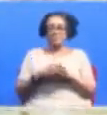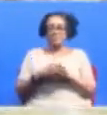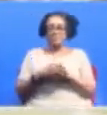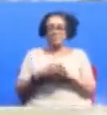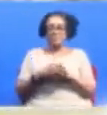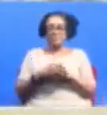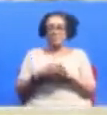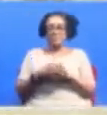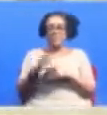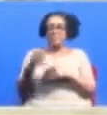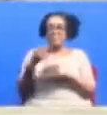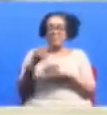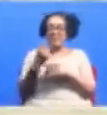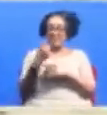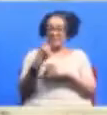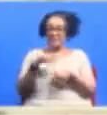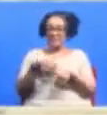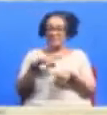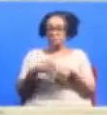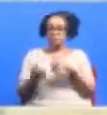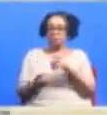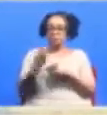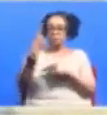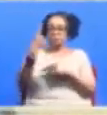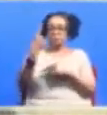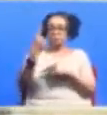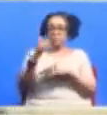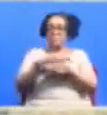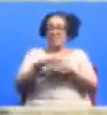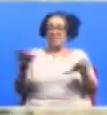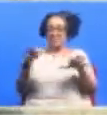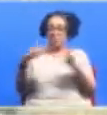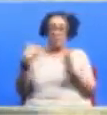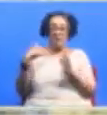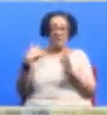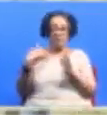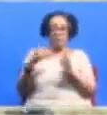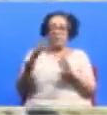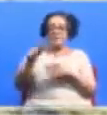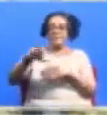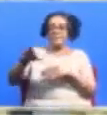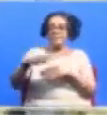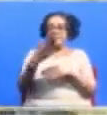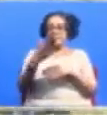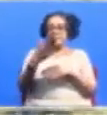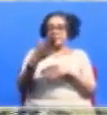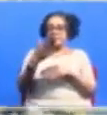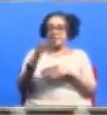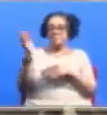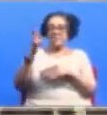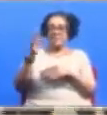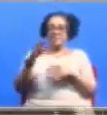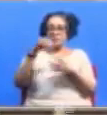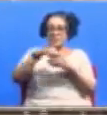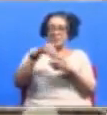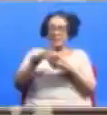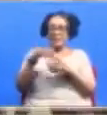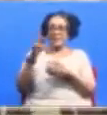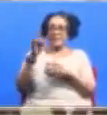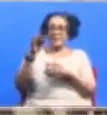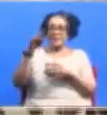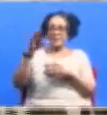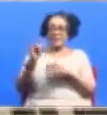Miezi 11 baada ya kuanzisha operesheni Maliza Uhalifu katika bonde la Ufa, waziri wa usalama wa ndani Kithure